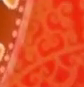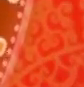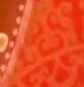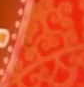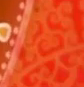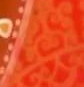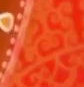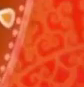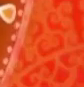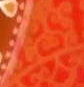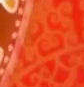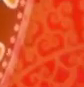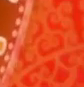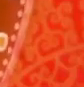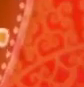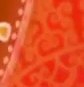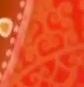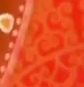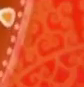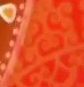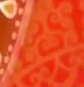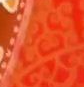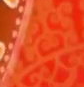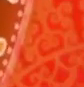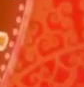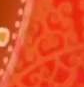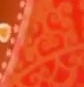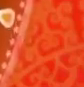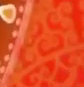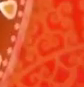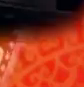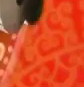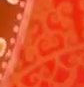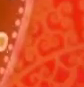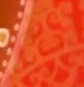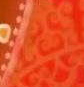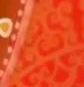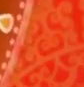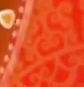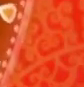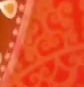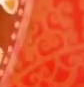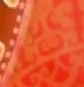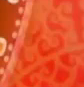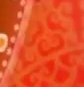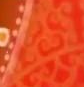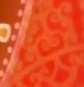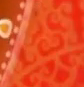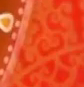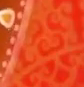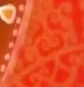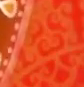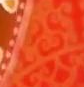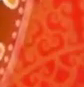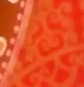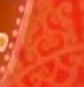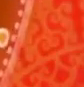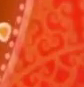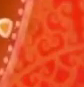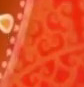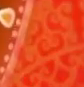semua, khususnya dalam era kerajaan baru ini, di bawah pimpinan Kerajaan Pakatan Harapan. selamat hari